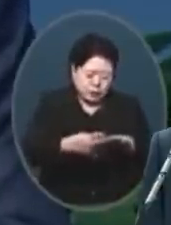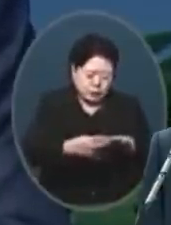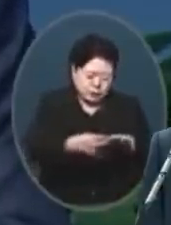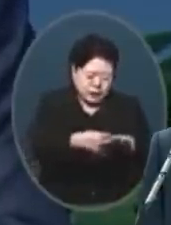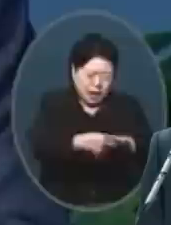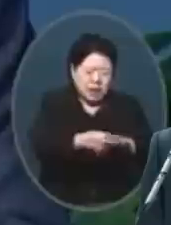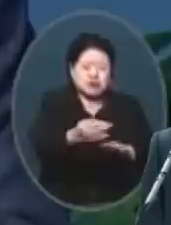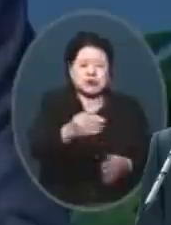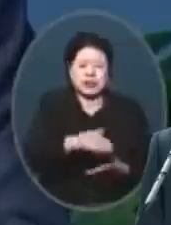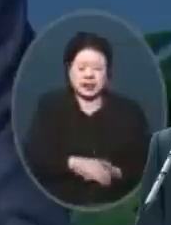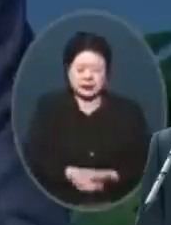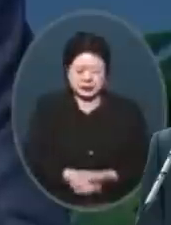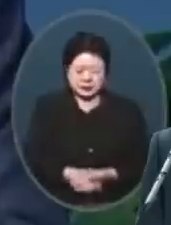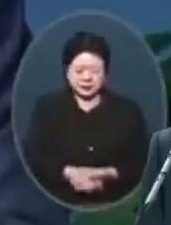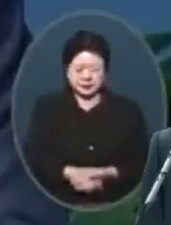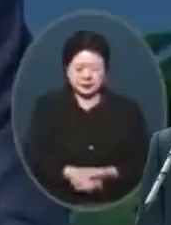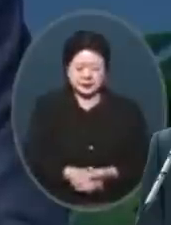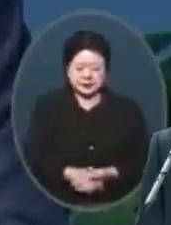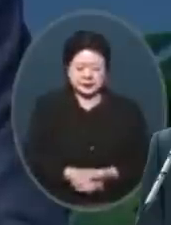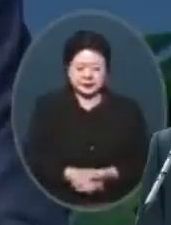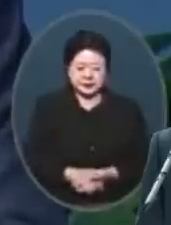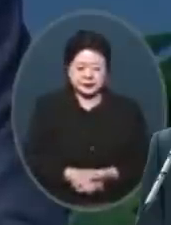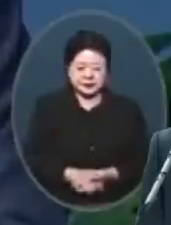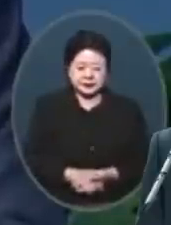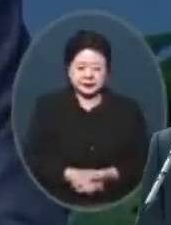잠잠하게 만들고 발톱을 깎는데